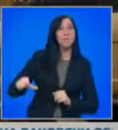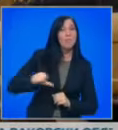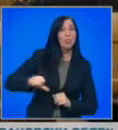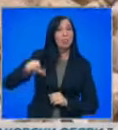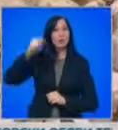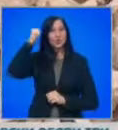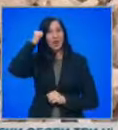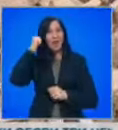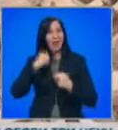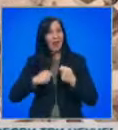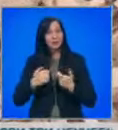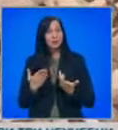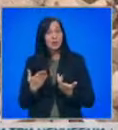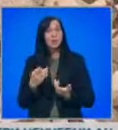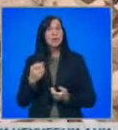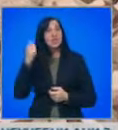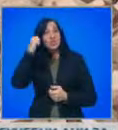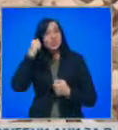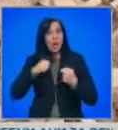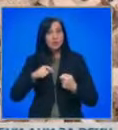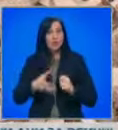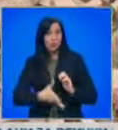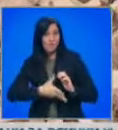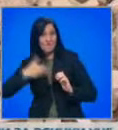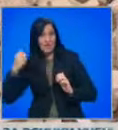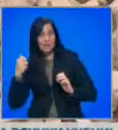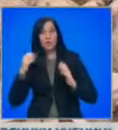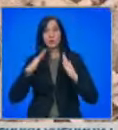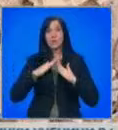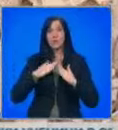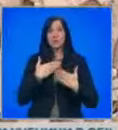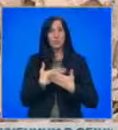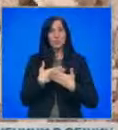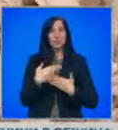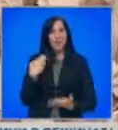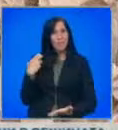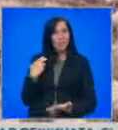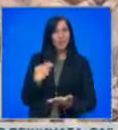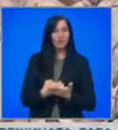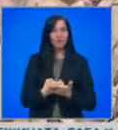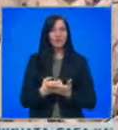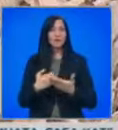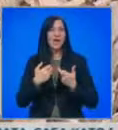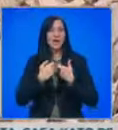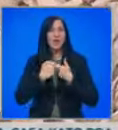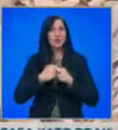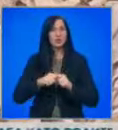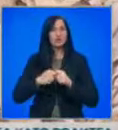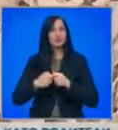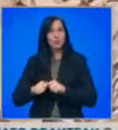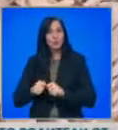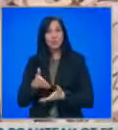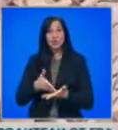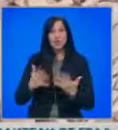железа. Желязото, което вадиме от тук, от сградата, се доближава по твърдост на чупещите части